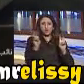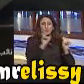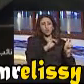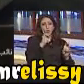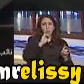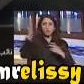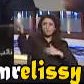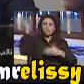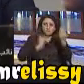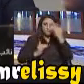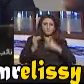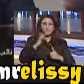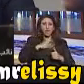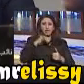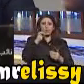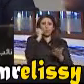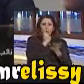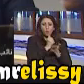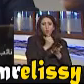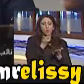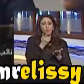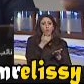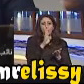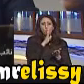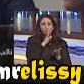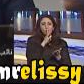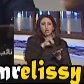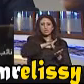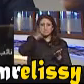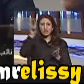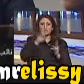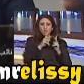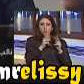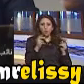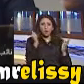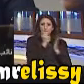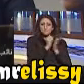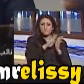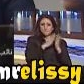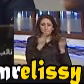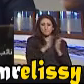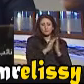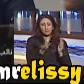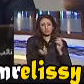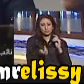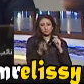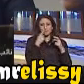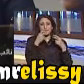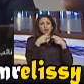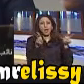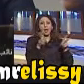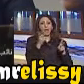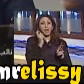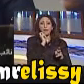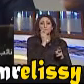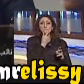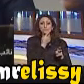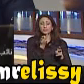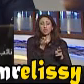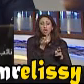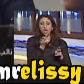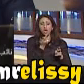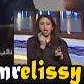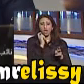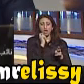المواطنين وليس له اي مبرر. التصرف طبعا غير مسؤول. طب منتظر امتى يتفتح المجمع يا فندم؟